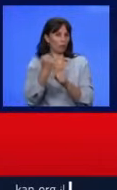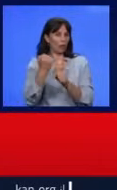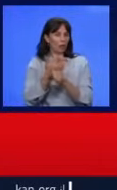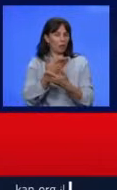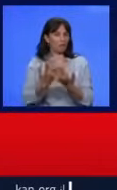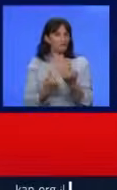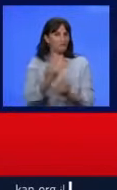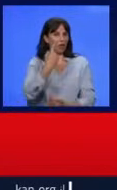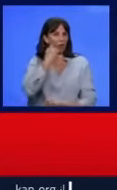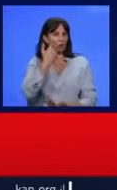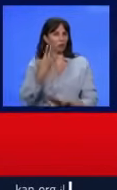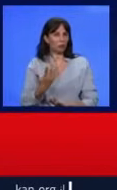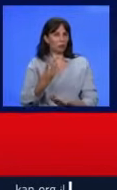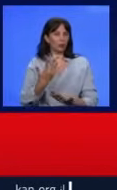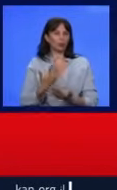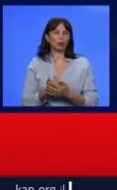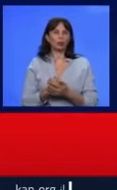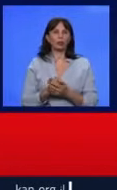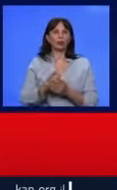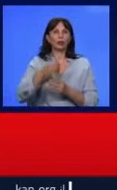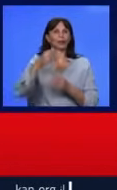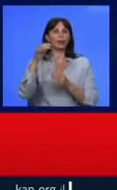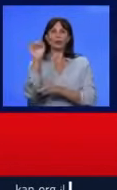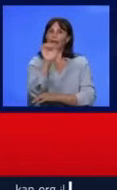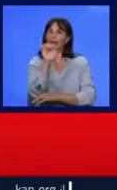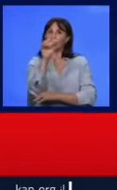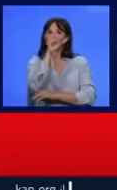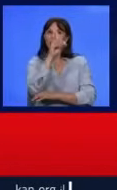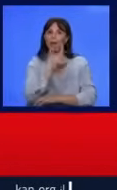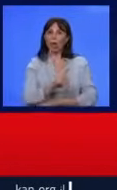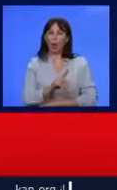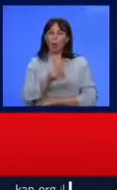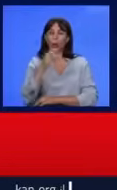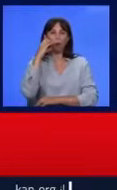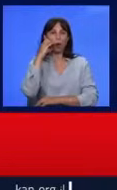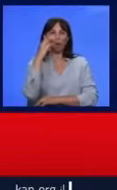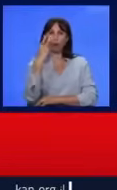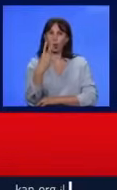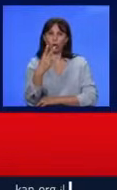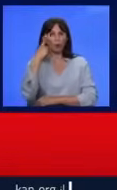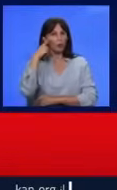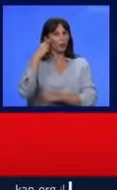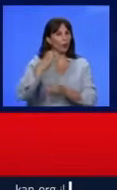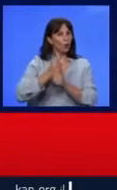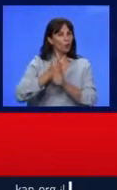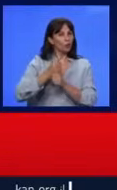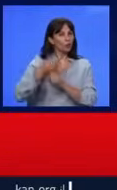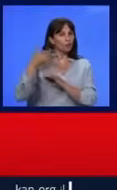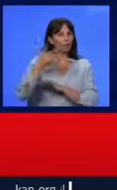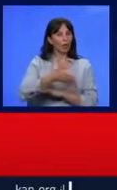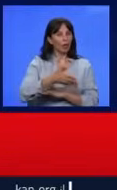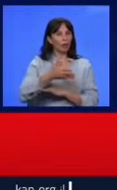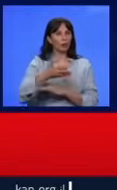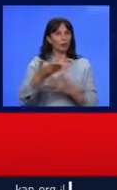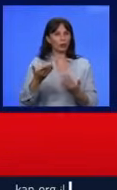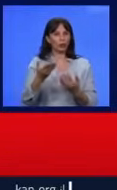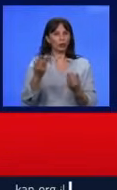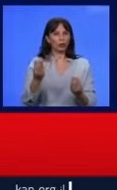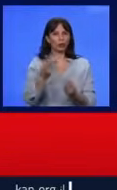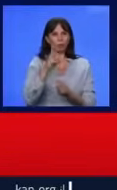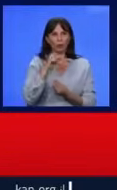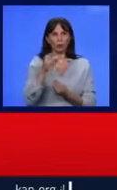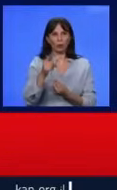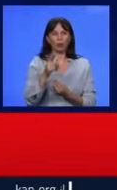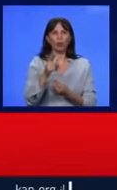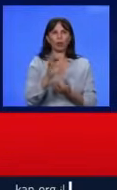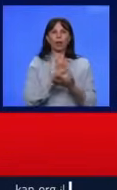מרשימה ביותר. עכשיו, יש נסע פה דרומה עם דרגות מזויפות, עם שני פלאפונים, כתבה... היה נחוש ללכת, זה אני דבר... אני רגע אדבר על הכתבה כן. בכללותה. קודם